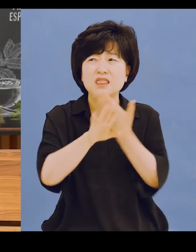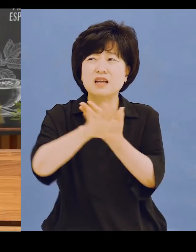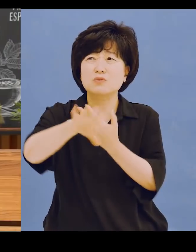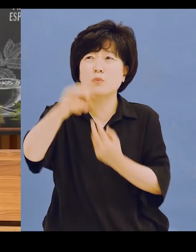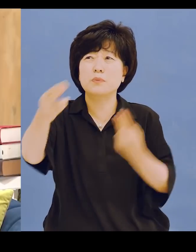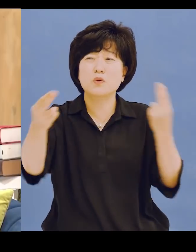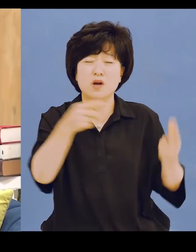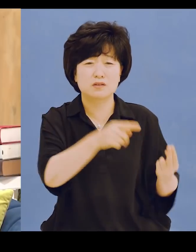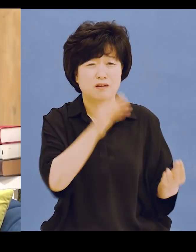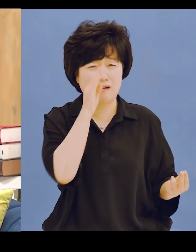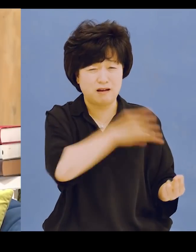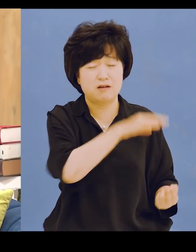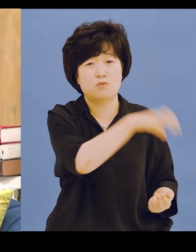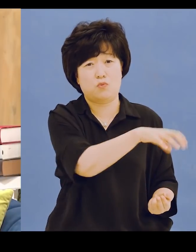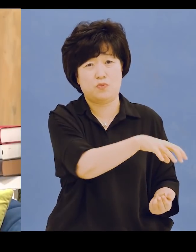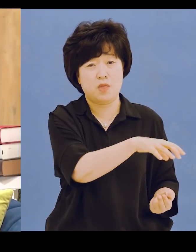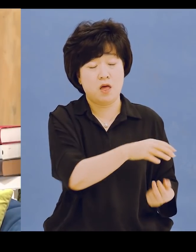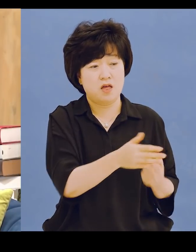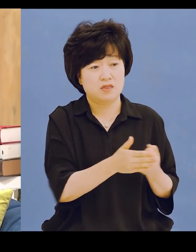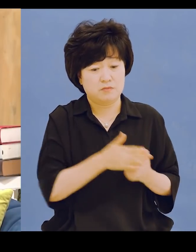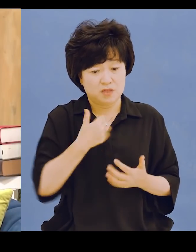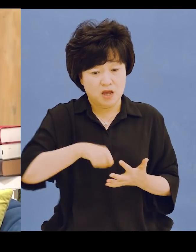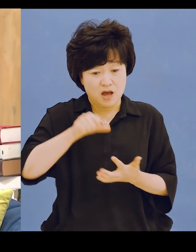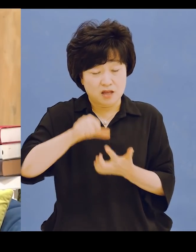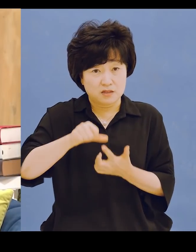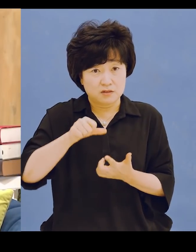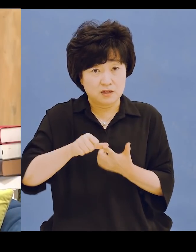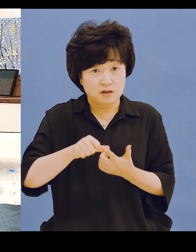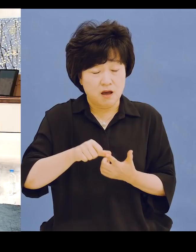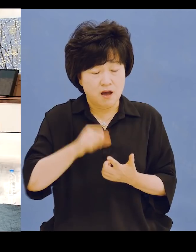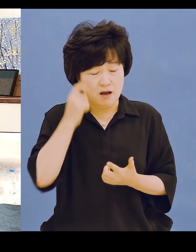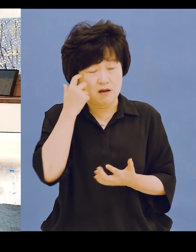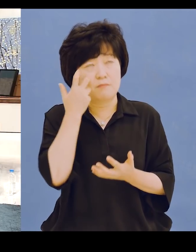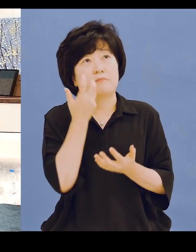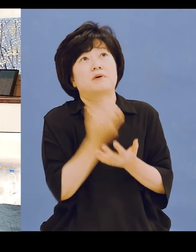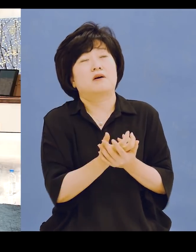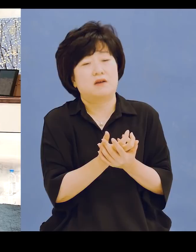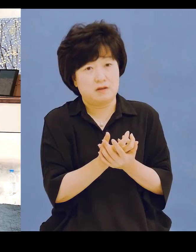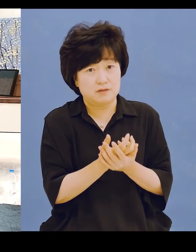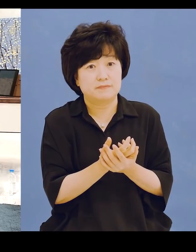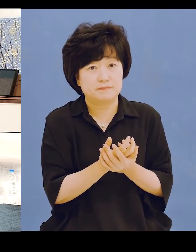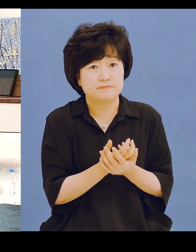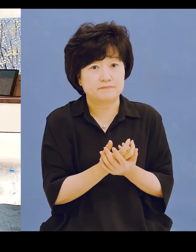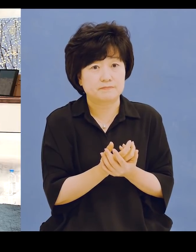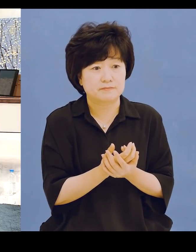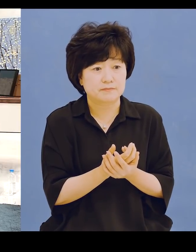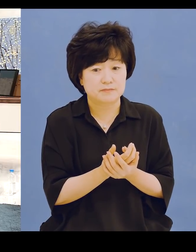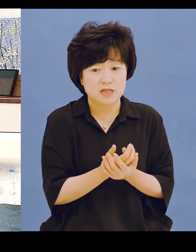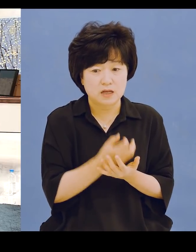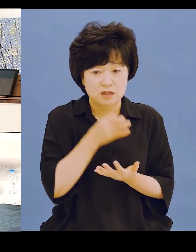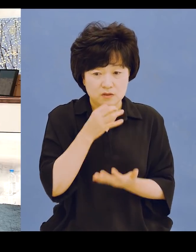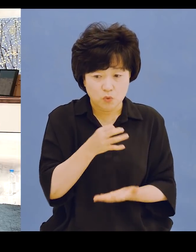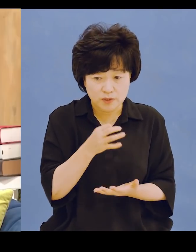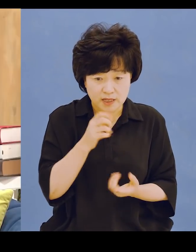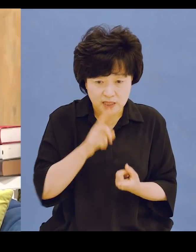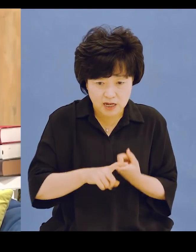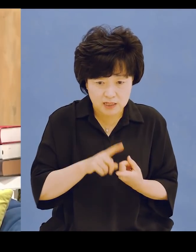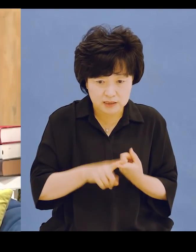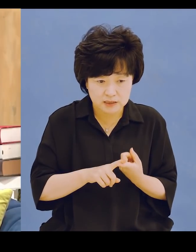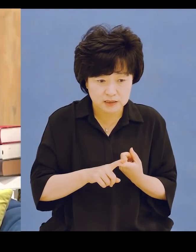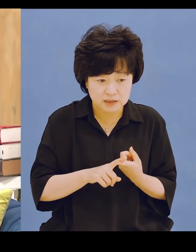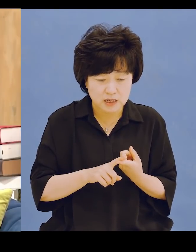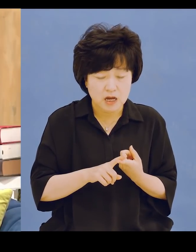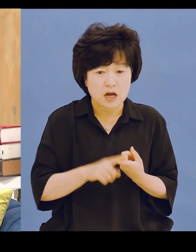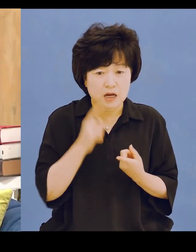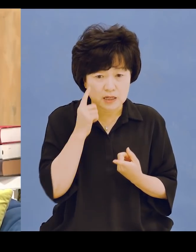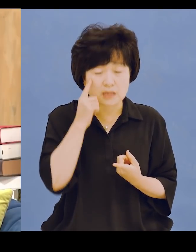곳이잖아요. 그래서 예. 그런 것을 통해서 먼저는 물질에 대한 가치관의 변화를 갖고 오게 하셨고 그래서